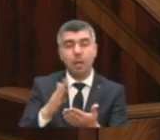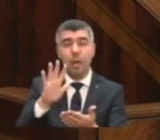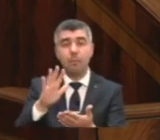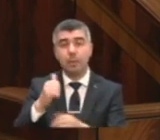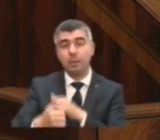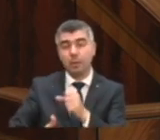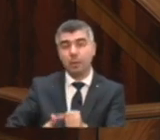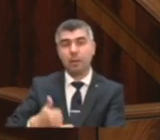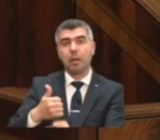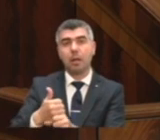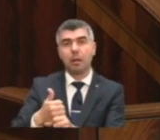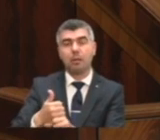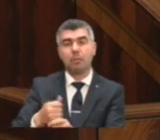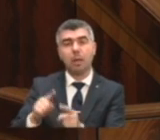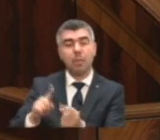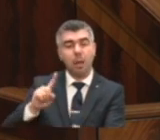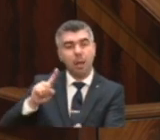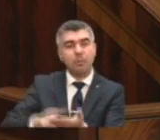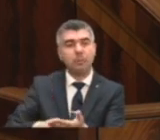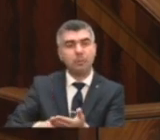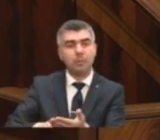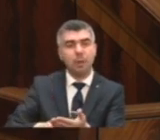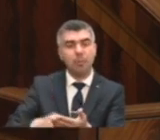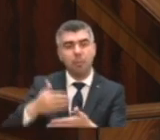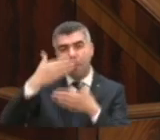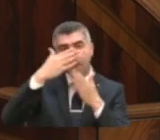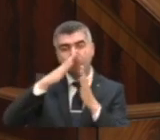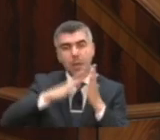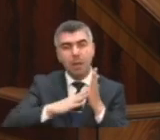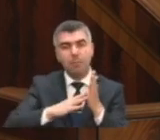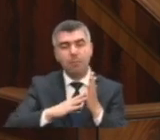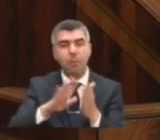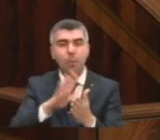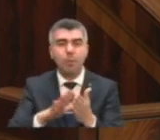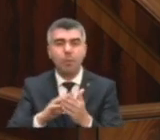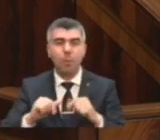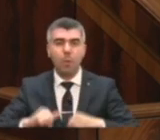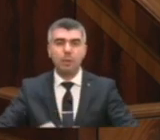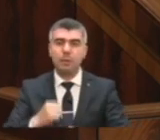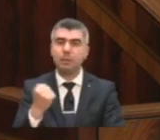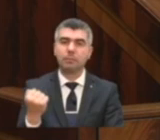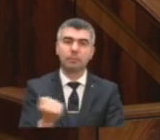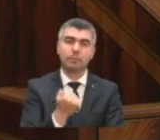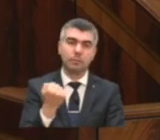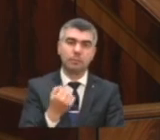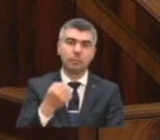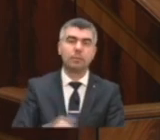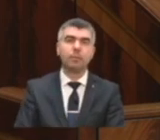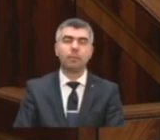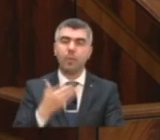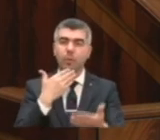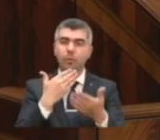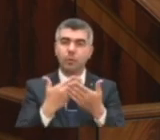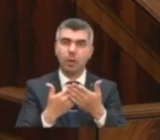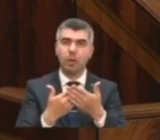من اعتمدتها البلاد، كنشوفوا المصالح الوزاريه ما فيها واحد التاخر وكثر من هذا الشيء في هذا الوضع ديال